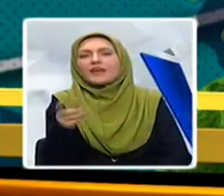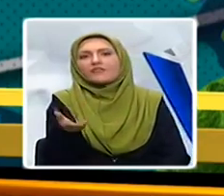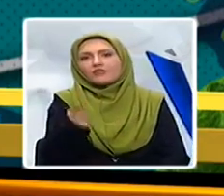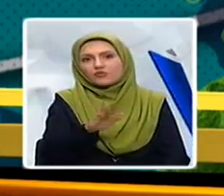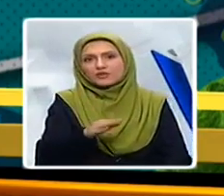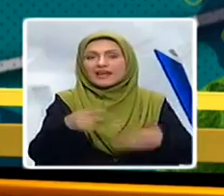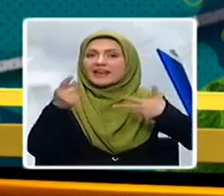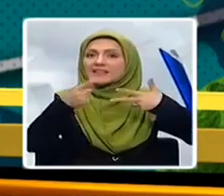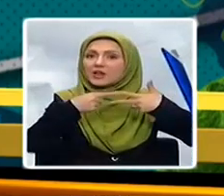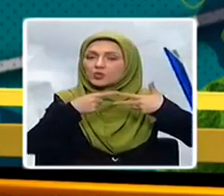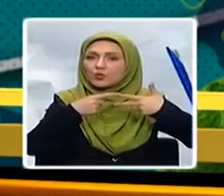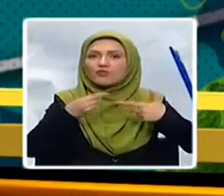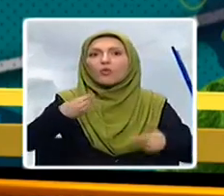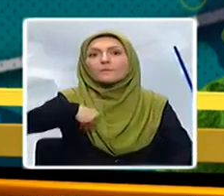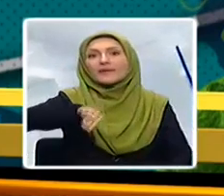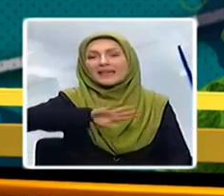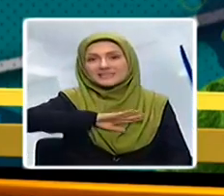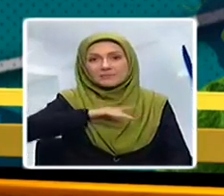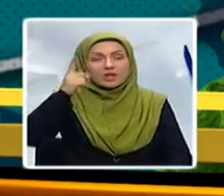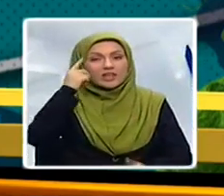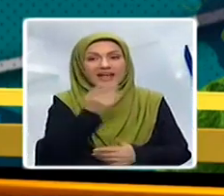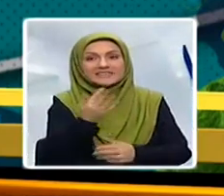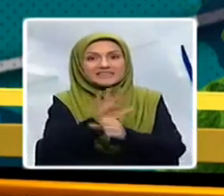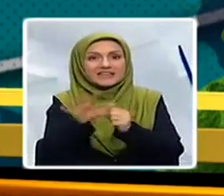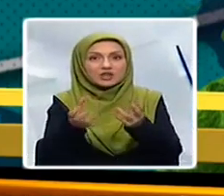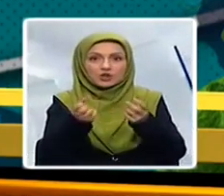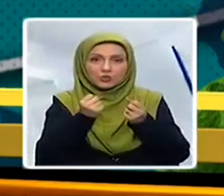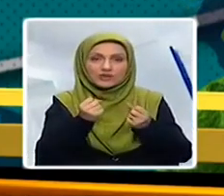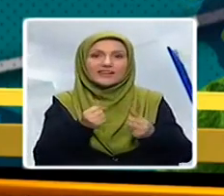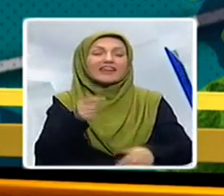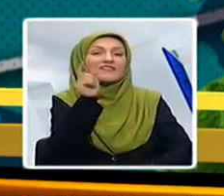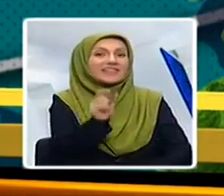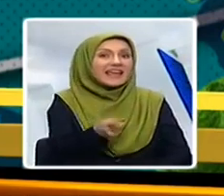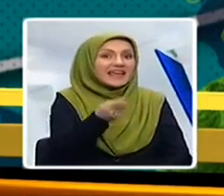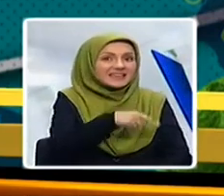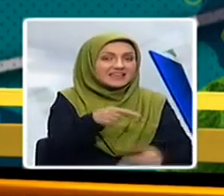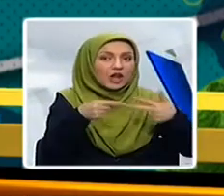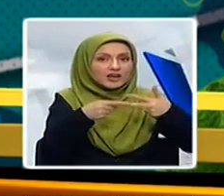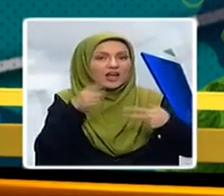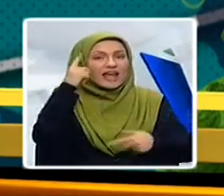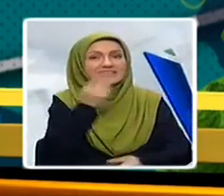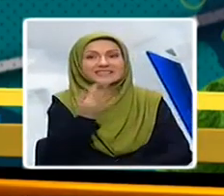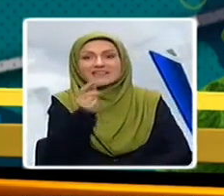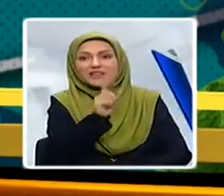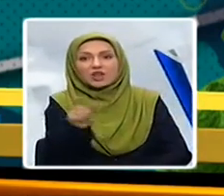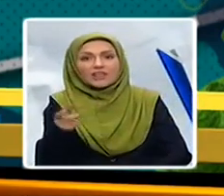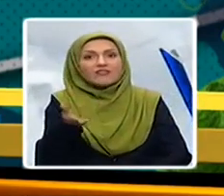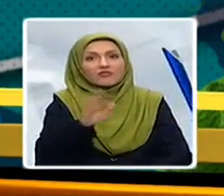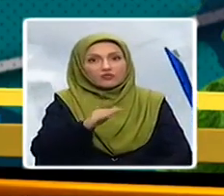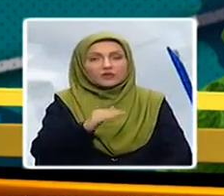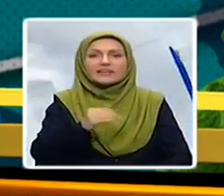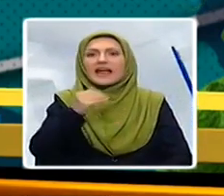در رتبه اول است. اسپانیا از نظر تعداد ابتلا و ایتالیا نیز از نظر تعداد قربانیان در رتبه